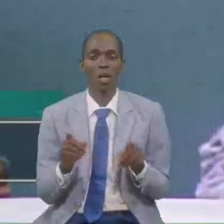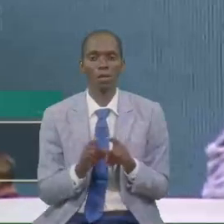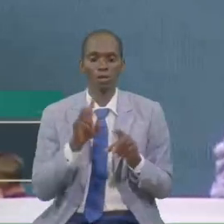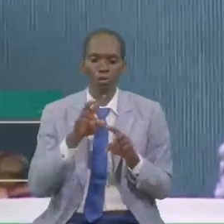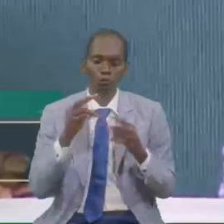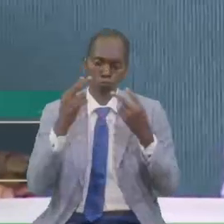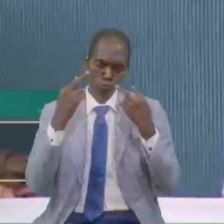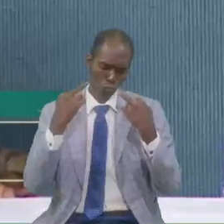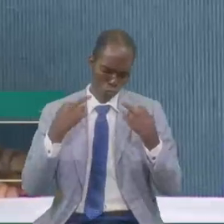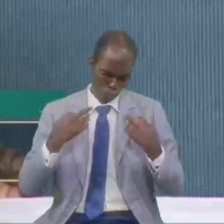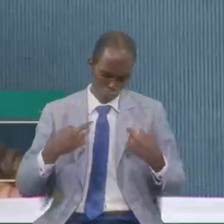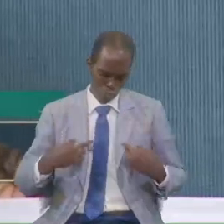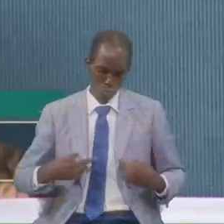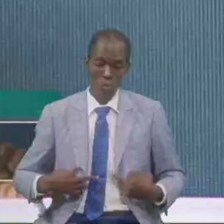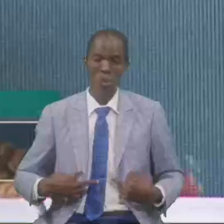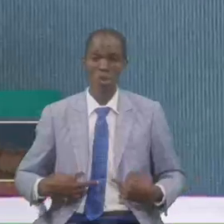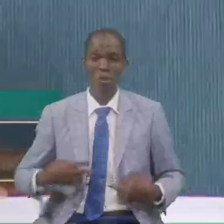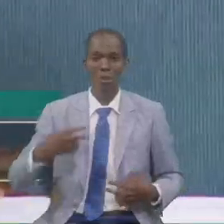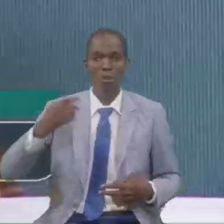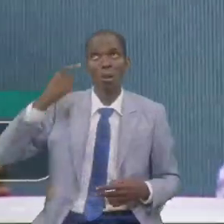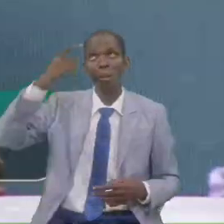Quand vous regardez notre corps,